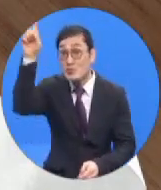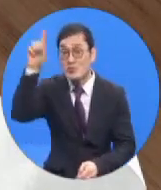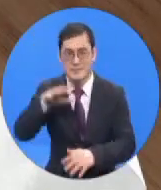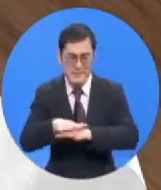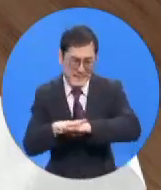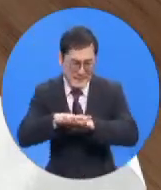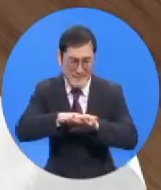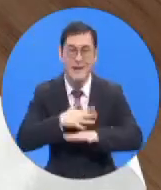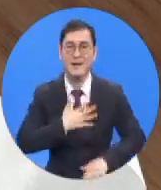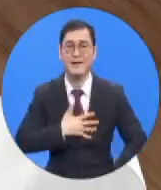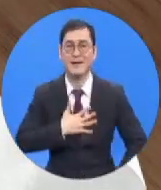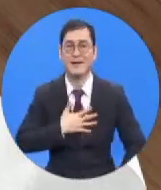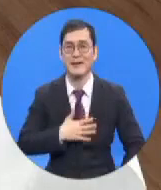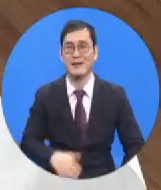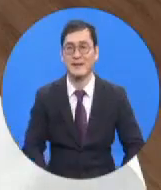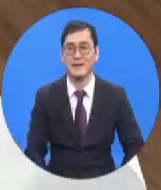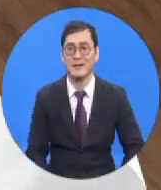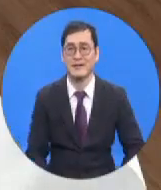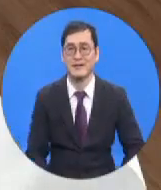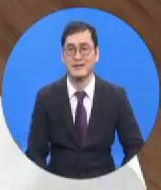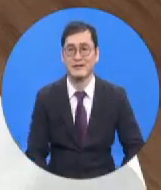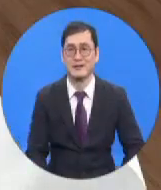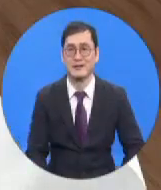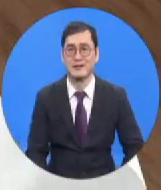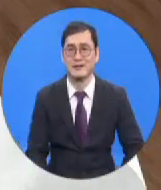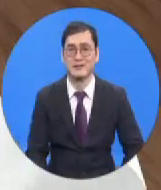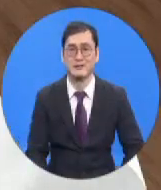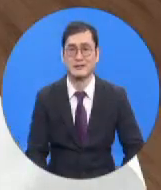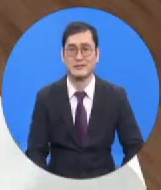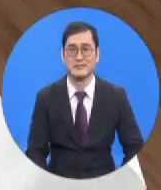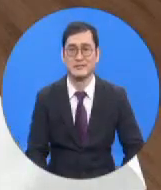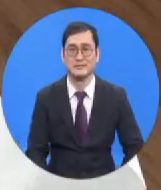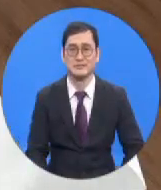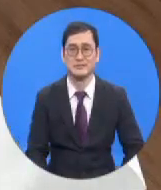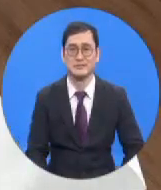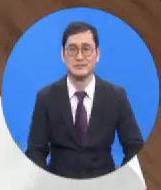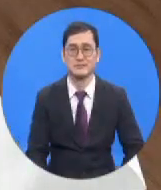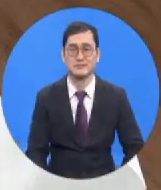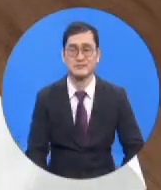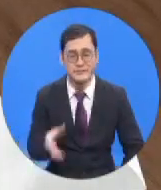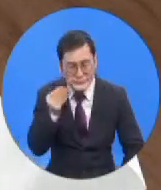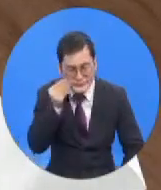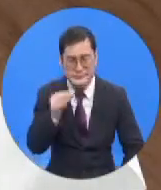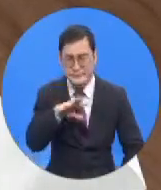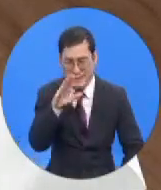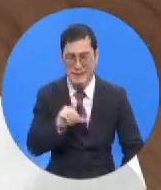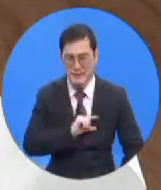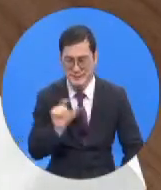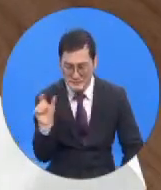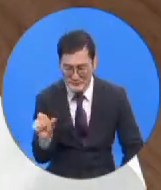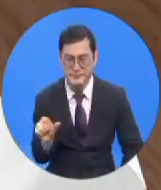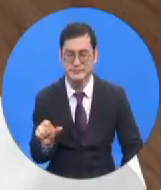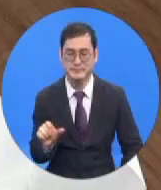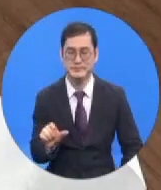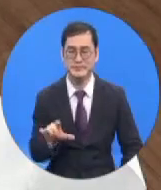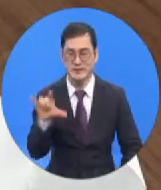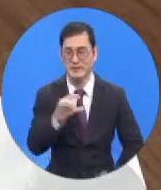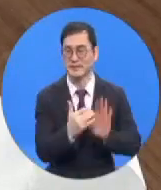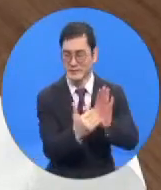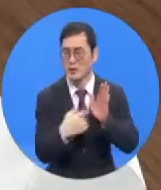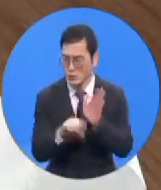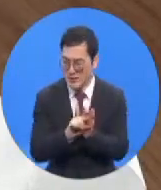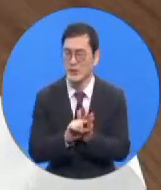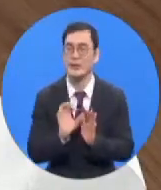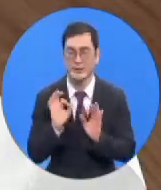대해서 다 노출되고 있는데 우리 국민들 아주 지금 협조적으로 다 동의해 주시고 그게 나오고 있습니다. 그리고